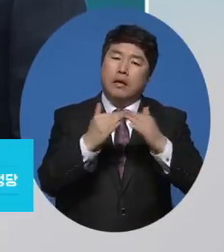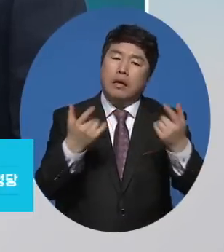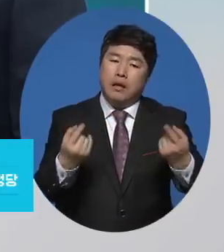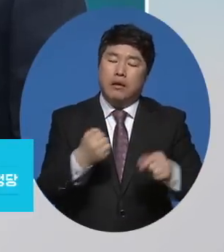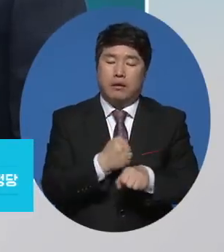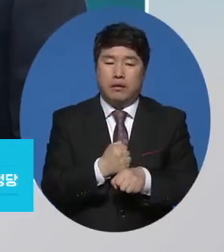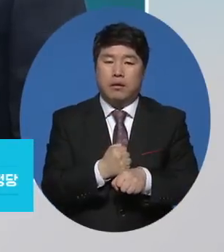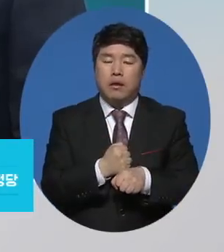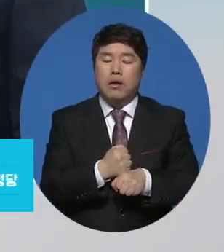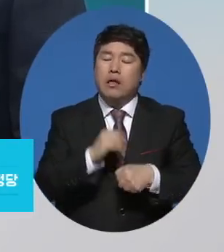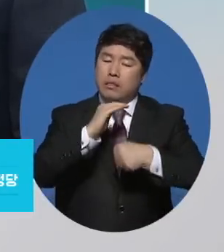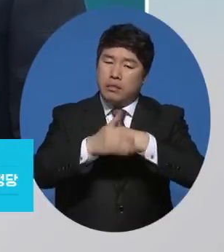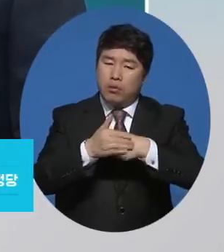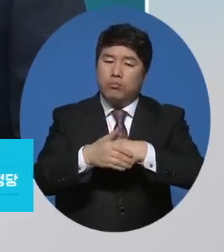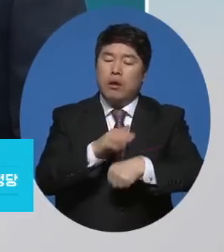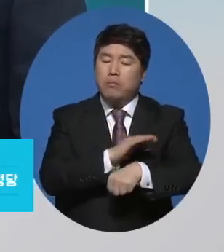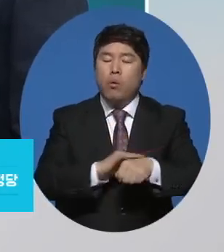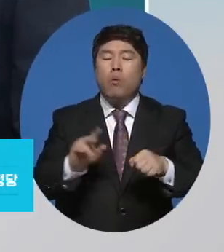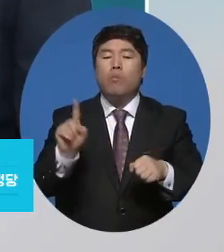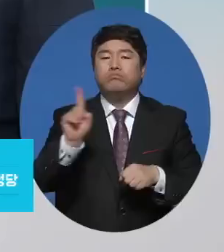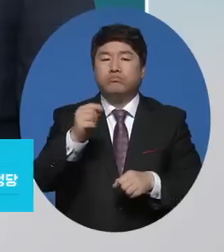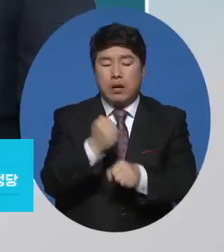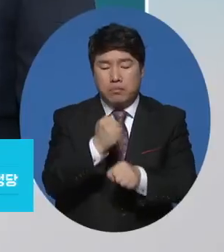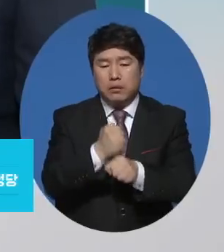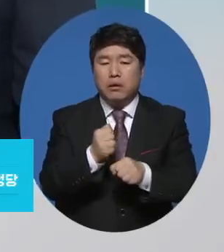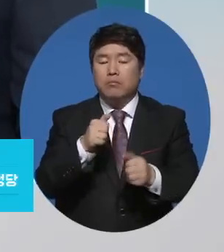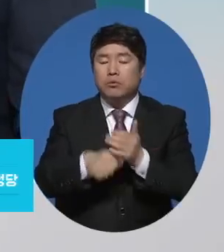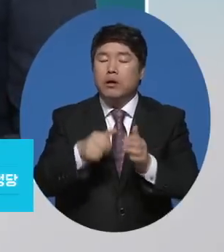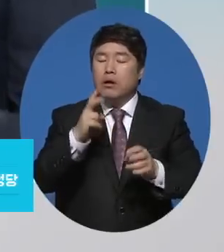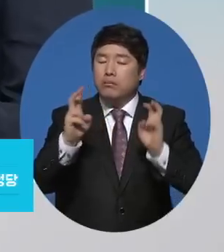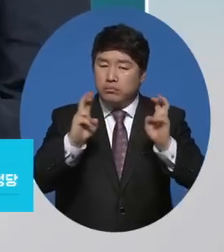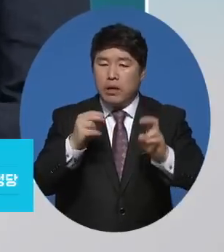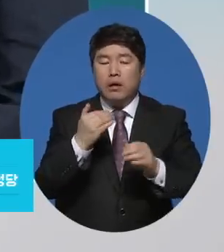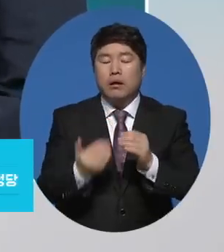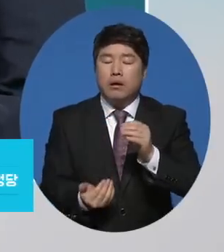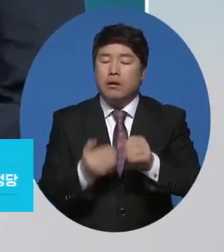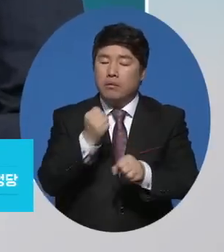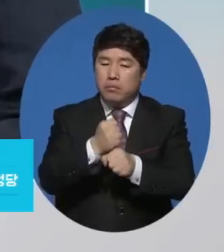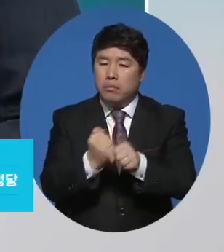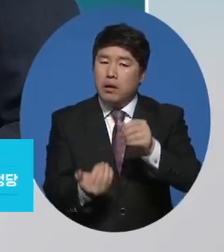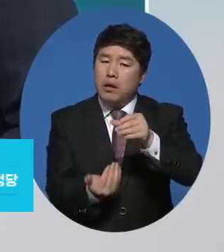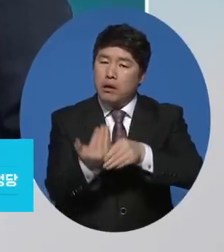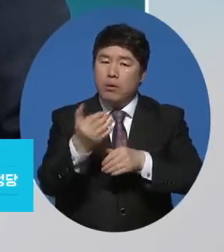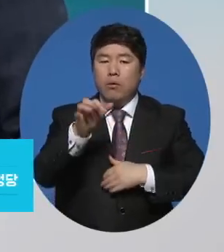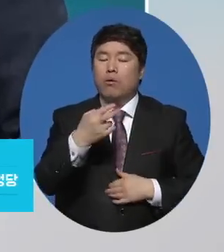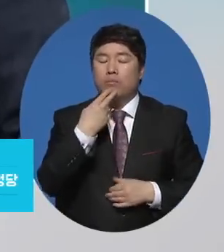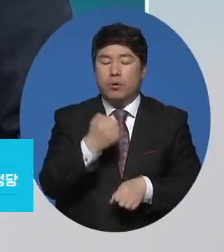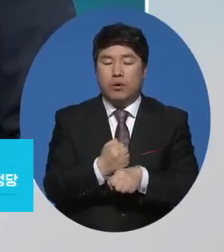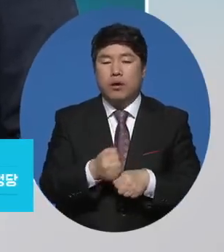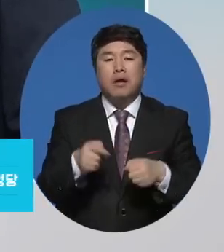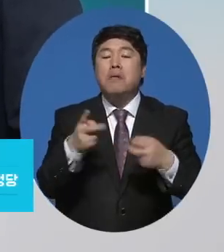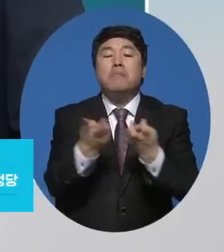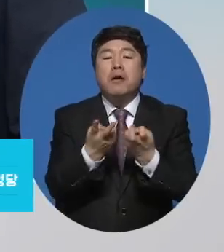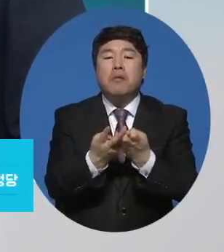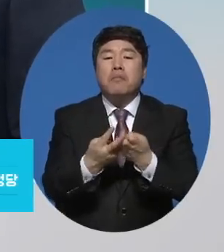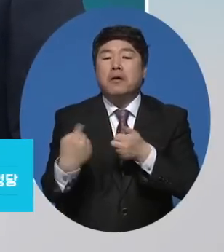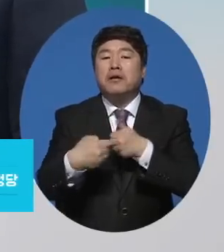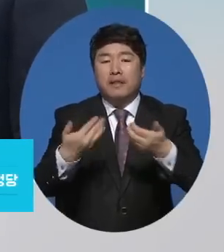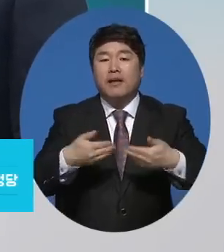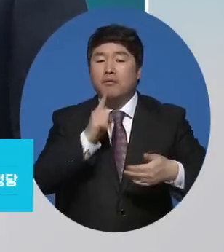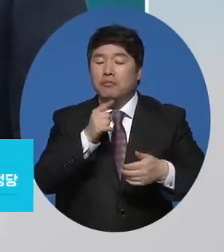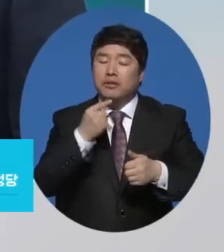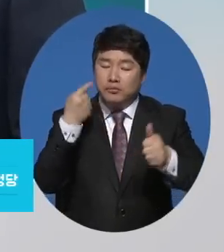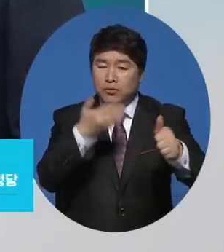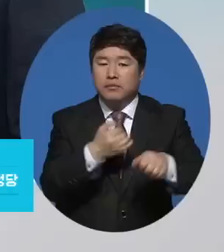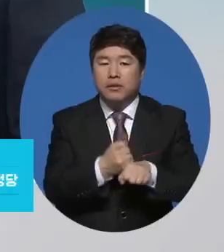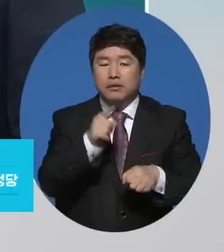된 생산 기지가 없고요 예 그냥 베드타운화 되는데 거기에 대해서 그 좀 대책을 좀 말씀을 해 달라고 금 그 문제에 대해서는 정말